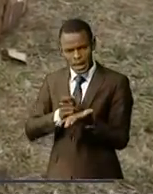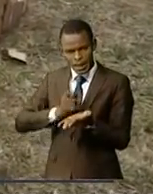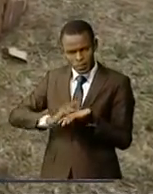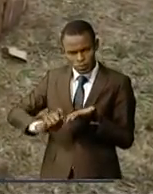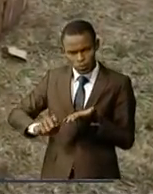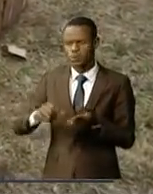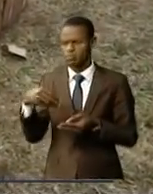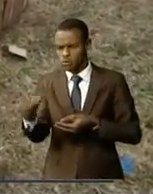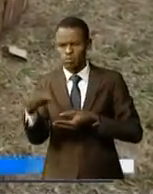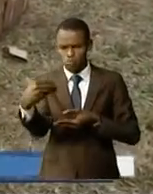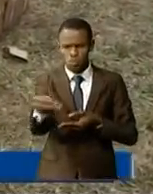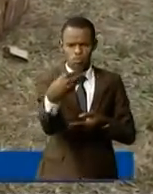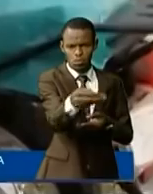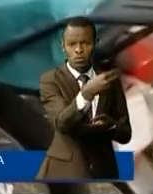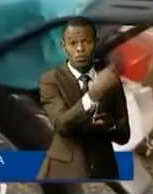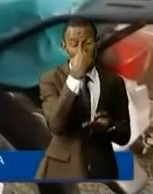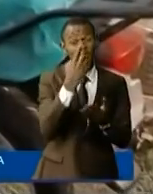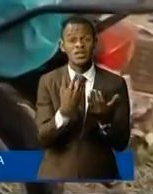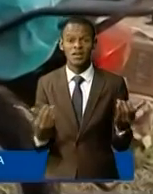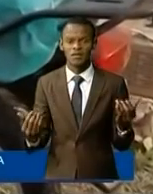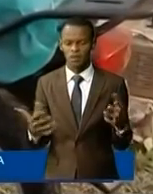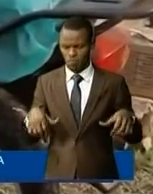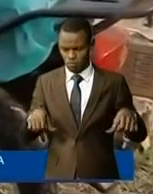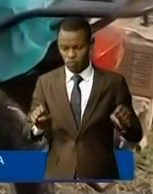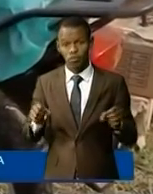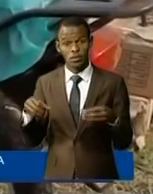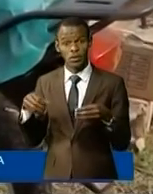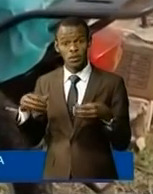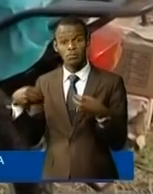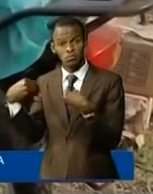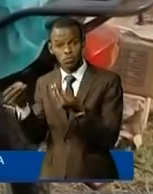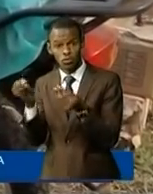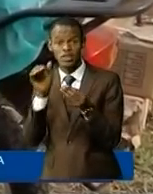jeunes, deux motos pour les préfets et les directeurs afin de bien faire le